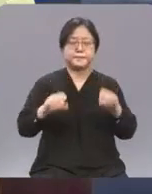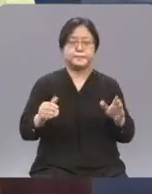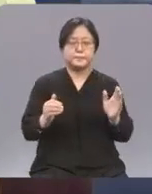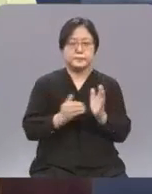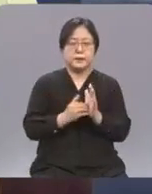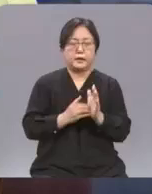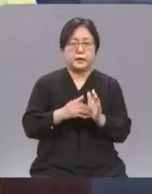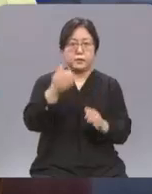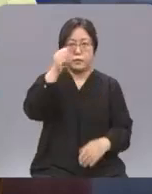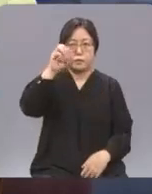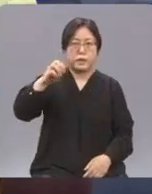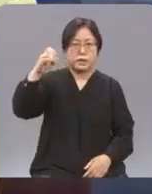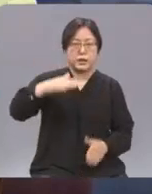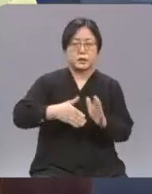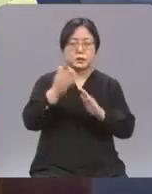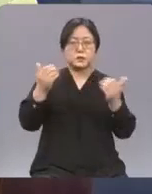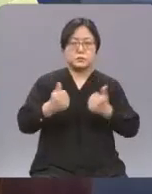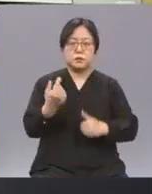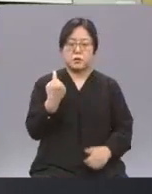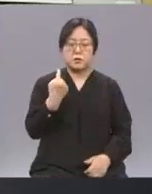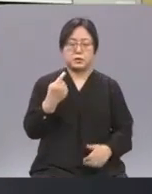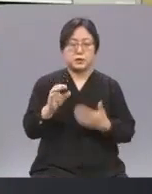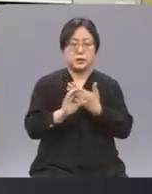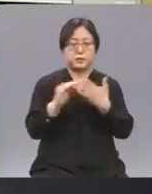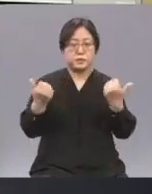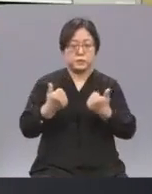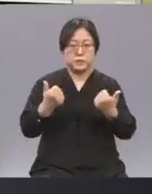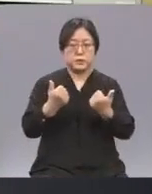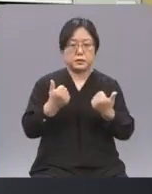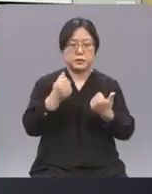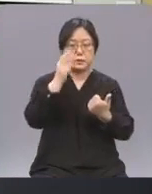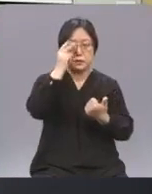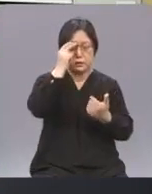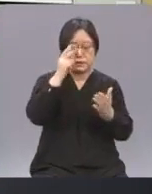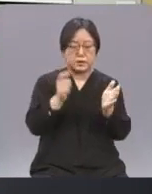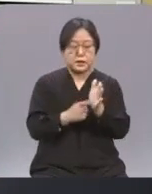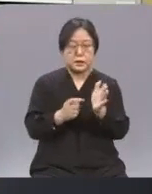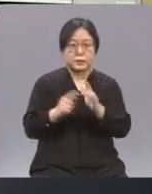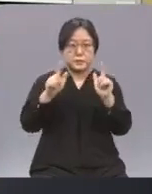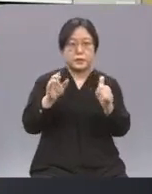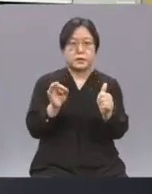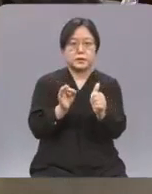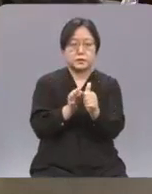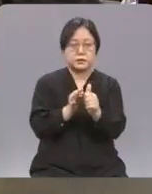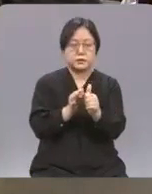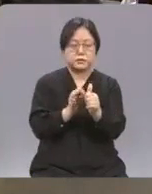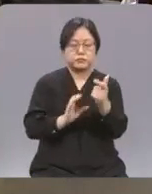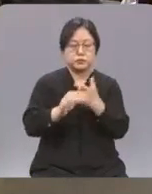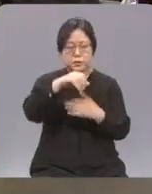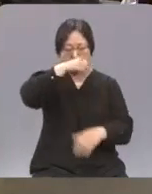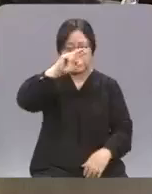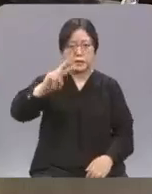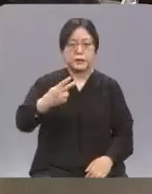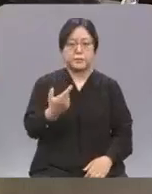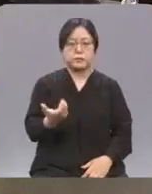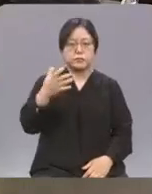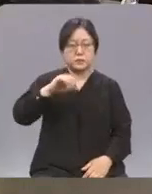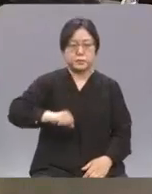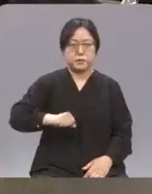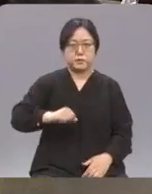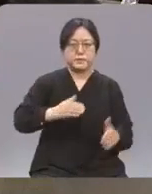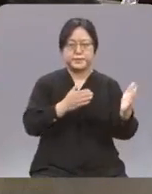무산됐습니다. 광양시의회는 어제 임시회 본회의에서 긴급 재난생활비 추경 예산안 260억여